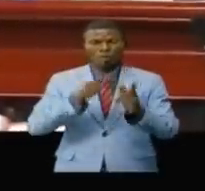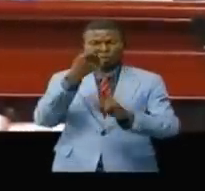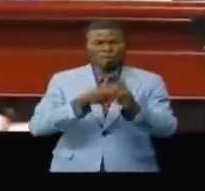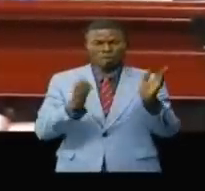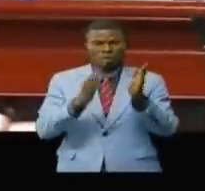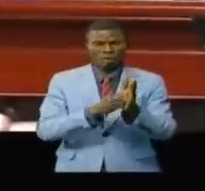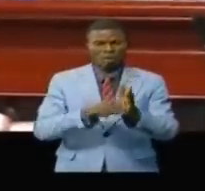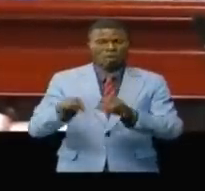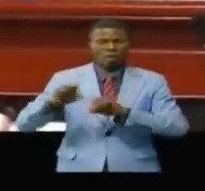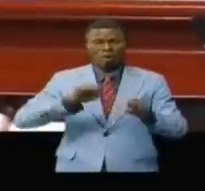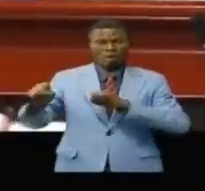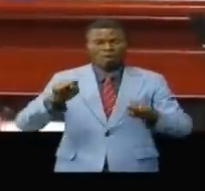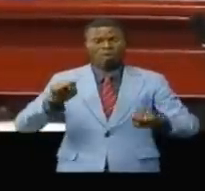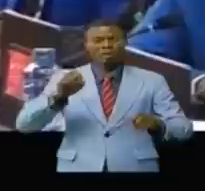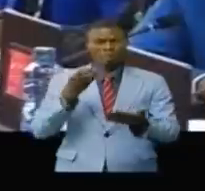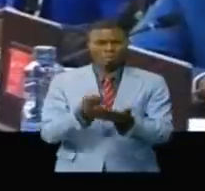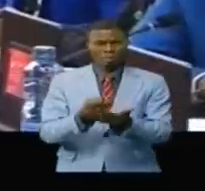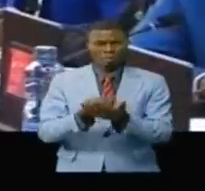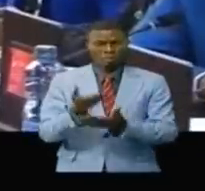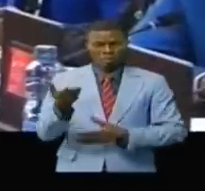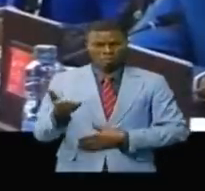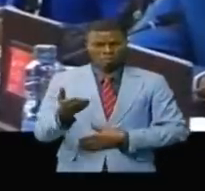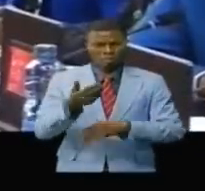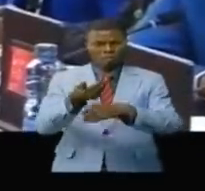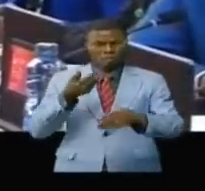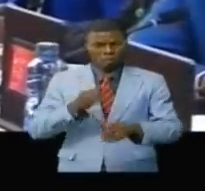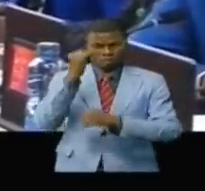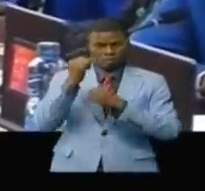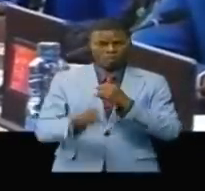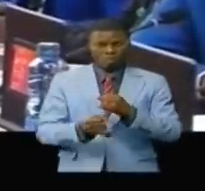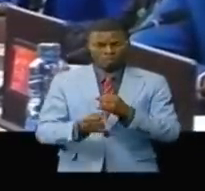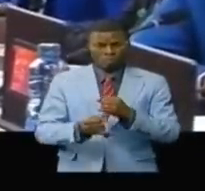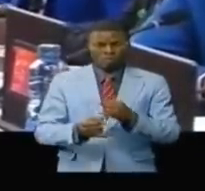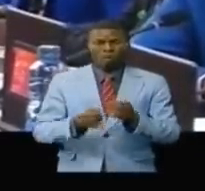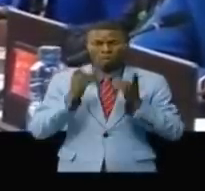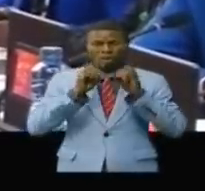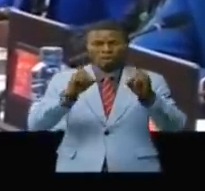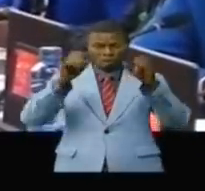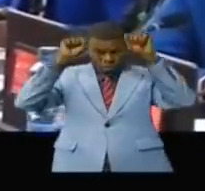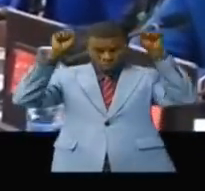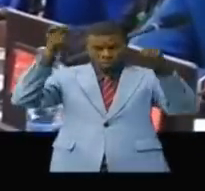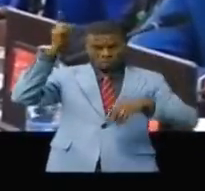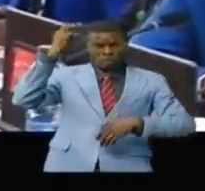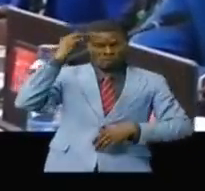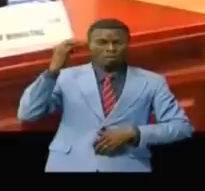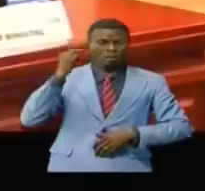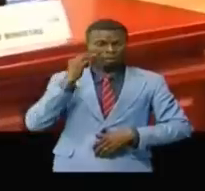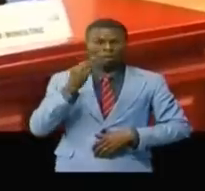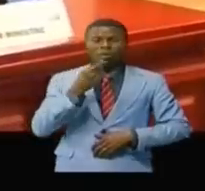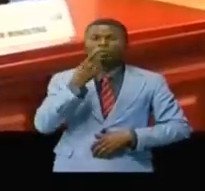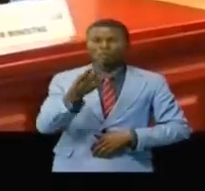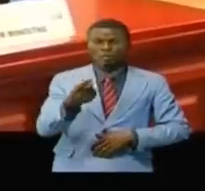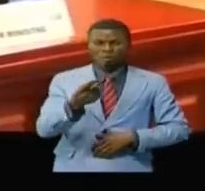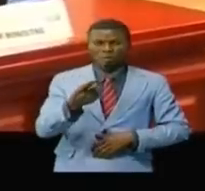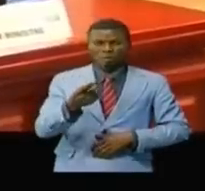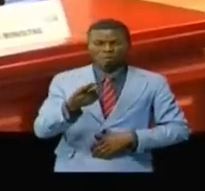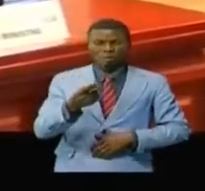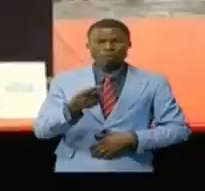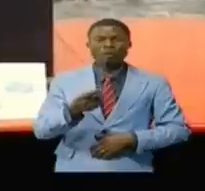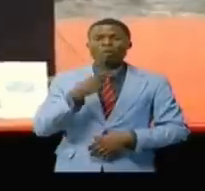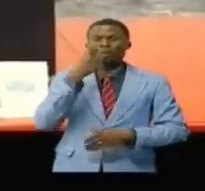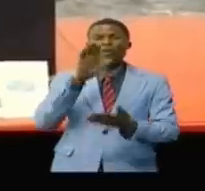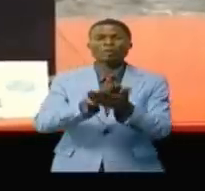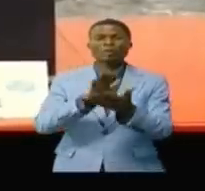consacrée à l'examen du budget. Avant la clôture de son intervention, le Premier ministre a tenu à rendre un vibrant hommage